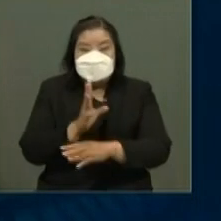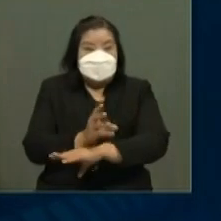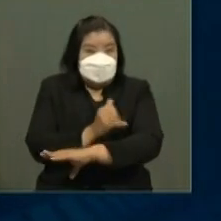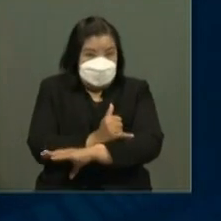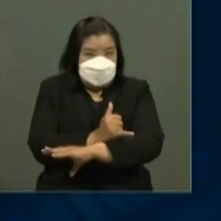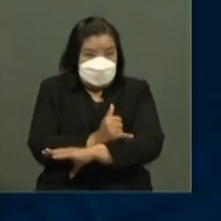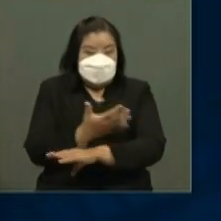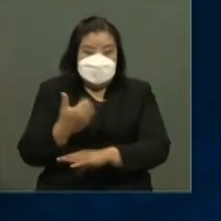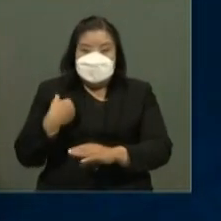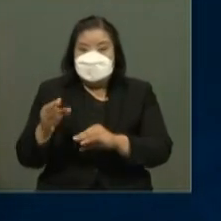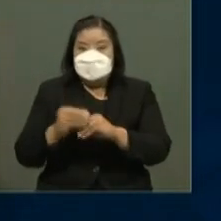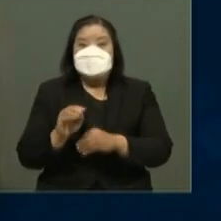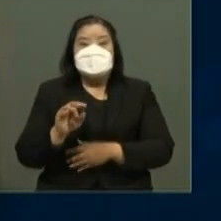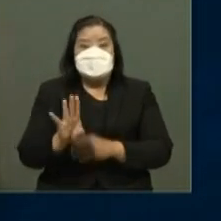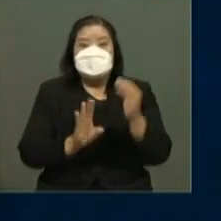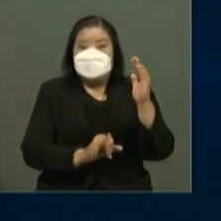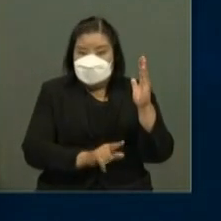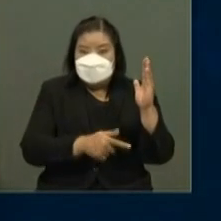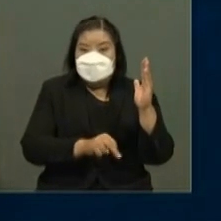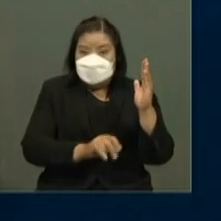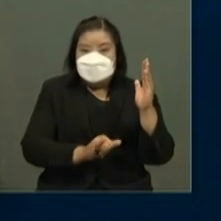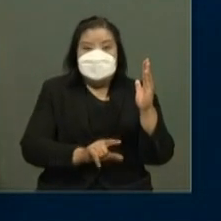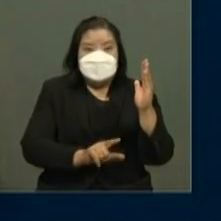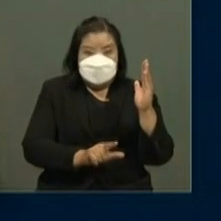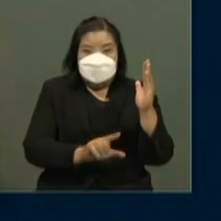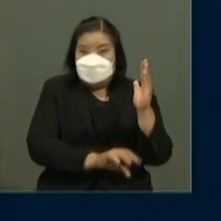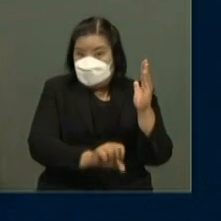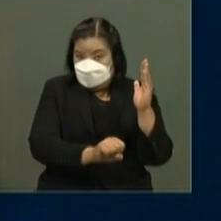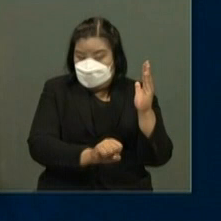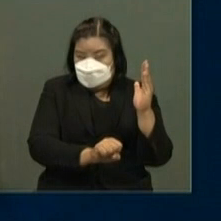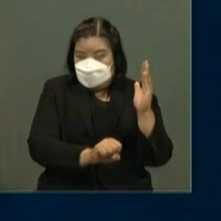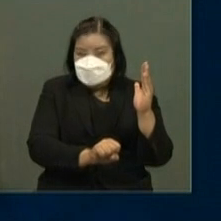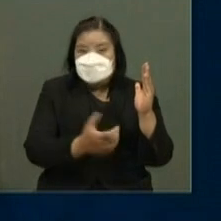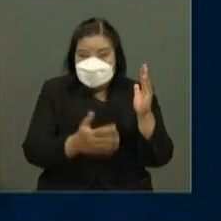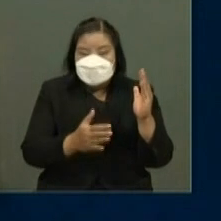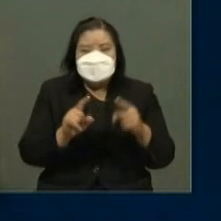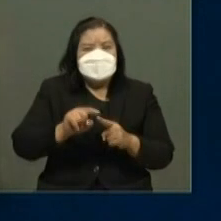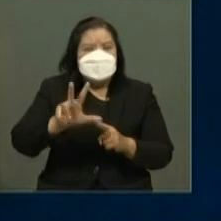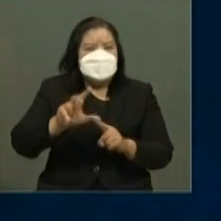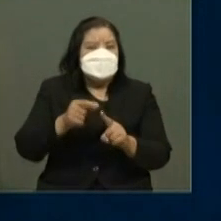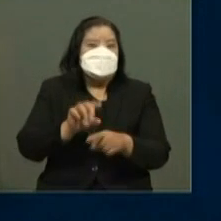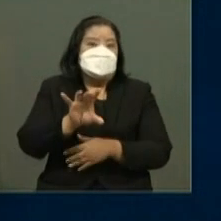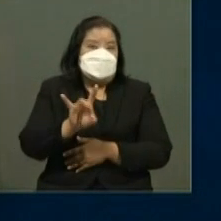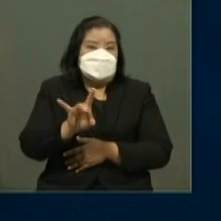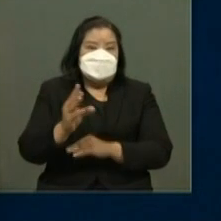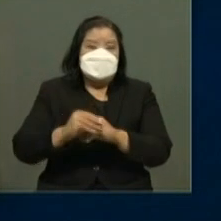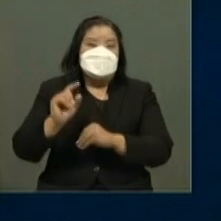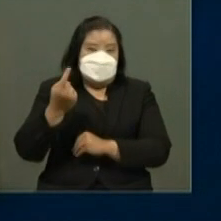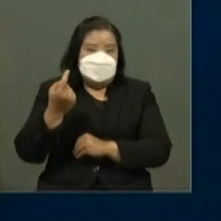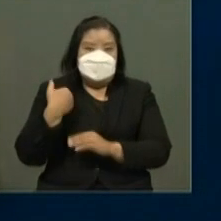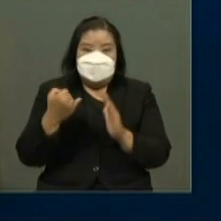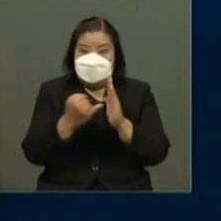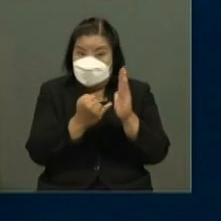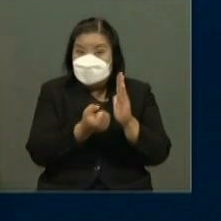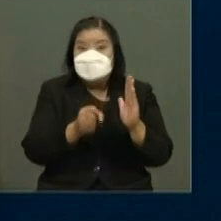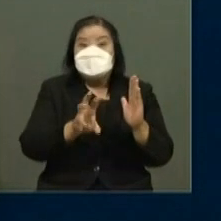ถานหรือว่าเคอร์ฟิวในช่วงเวลาเดิมครับก็คือตั้งแต่3 ทุ่มถึงตีสี่ นอกจากนั้นยังขอความร่วมมือให้ปฏิบัติงานต